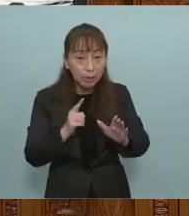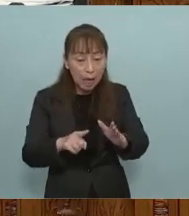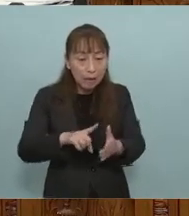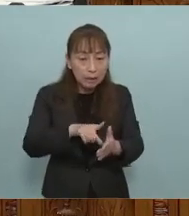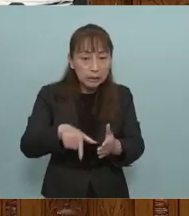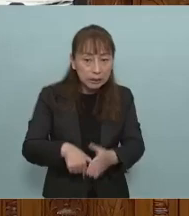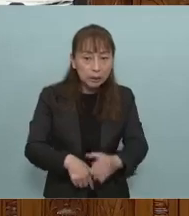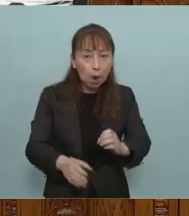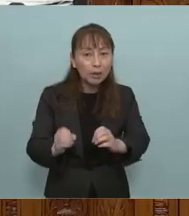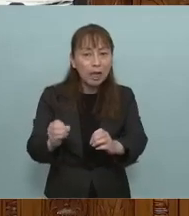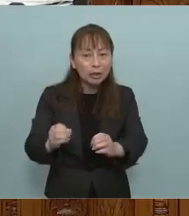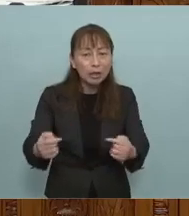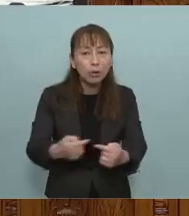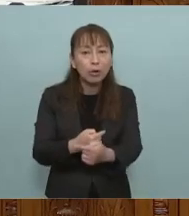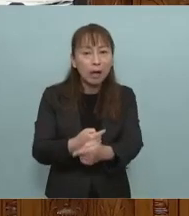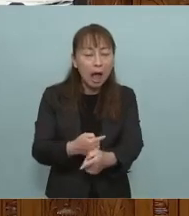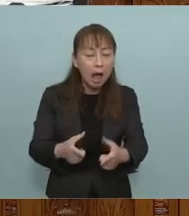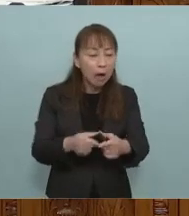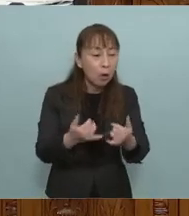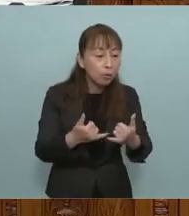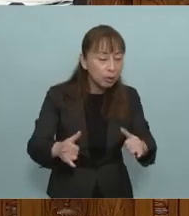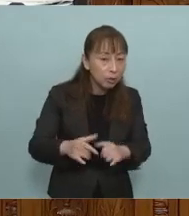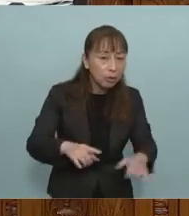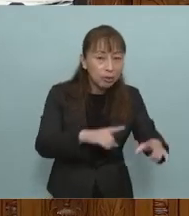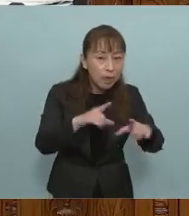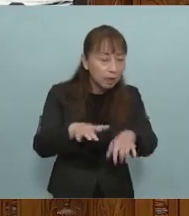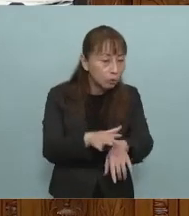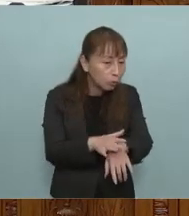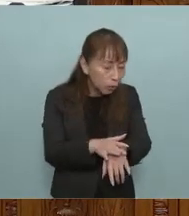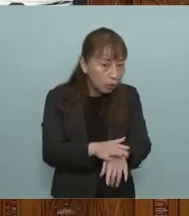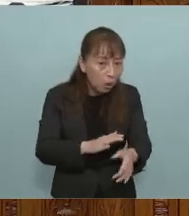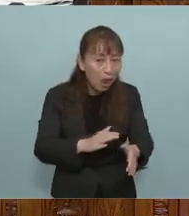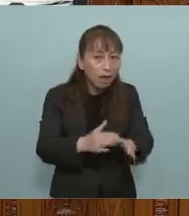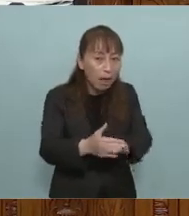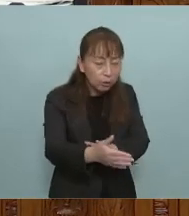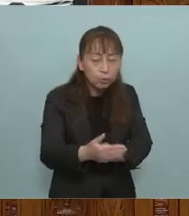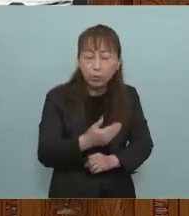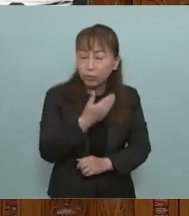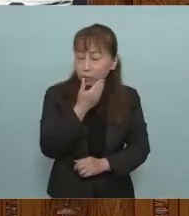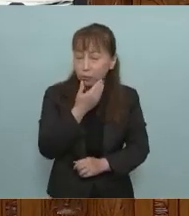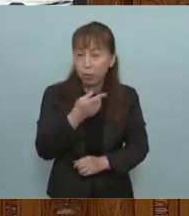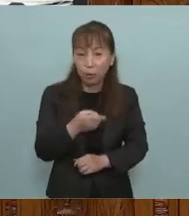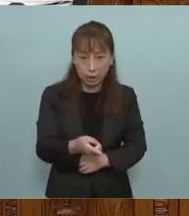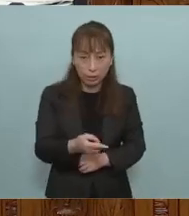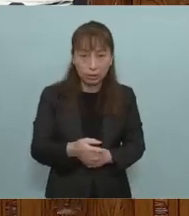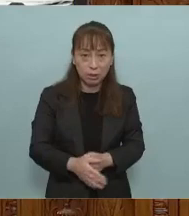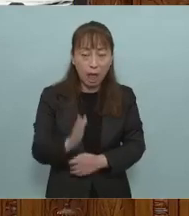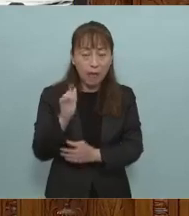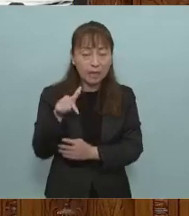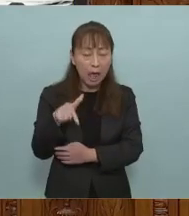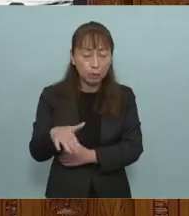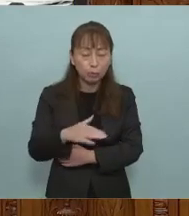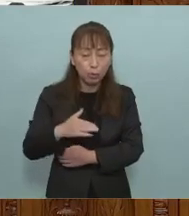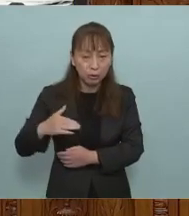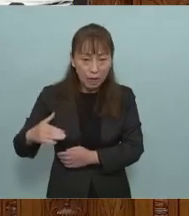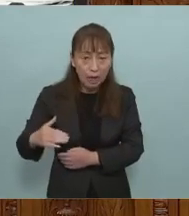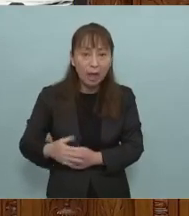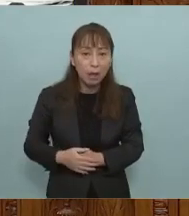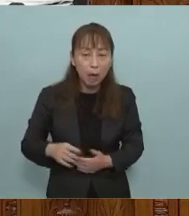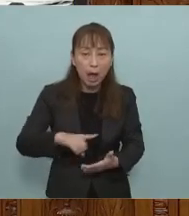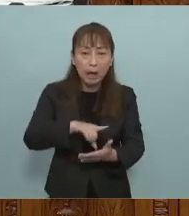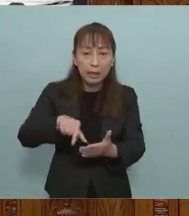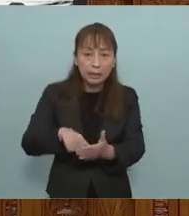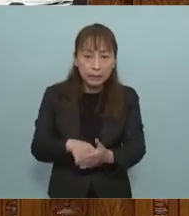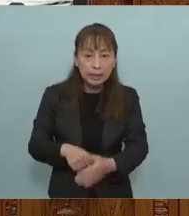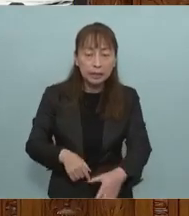化や国民のライフスタイル変革も重要です。政府としては地